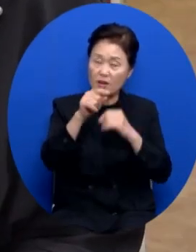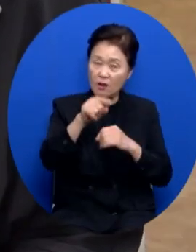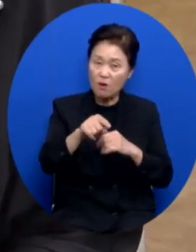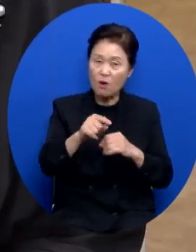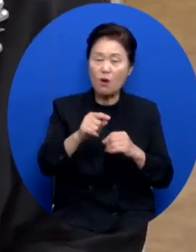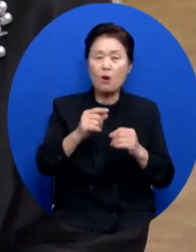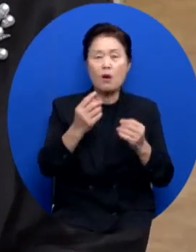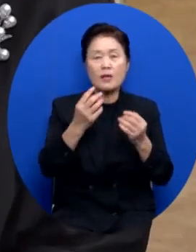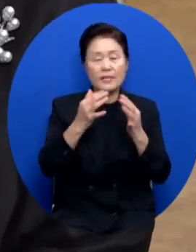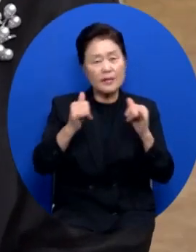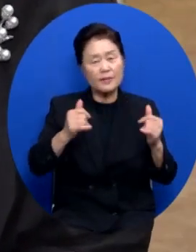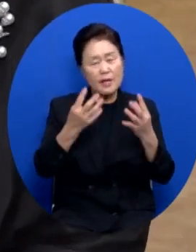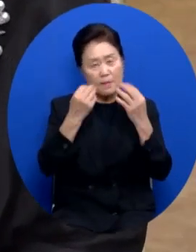나오기를 소망한다고 전했습니다